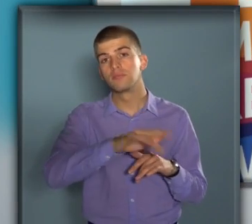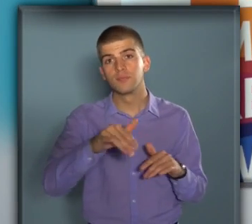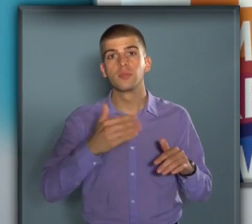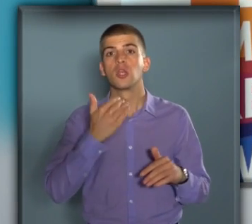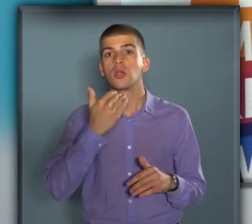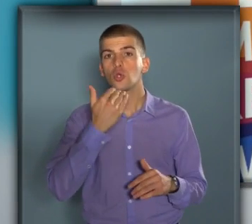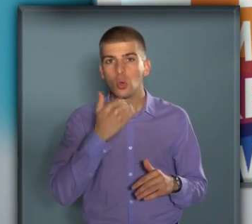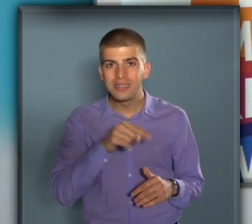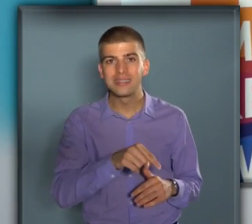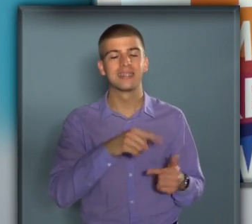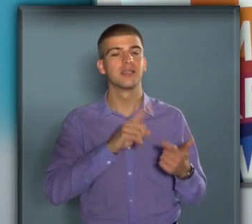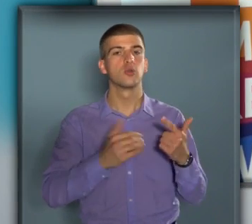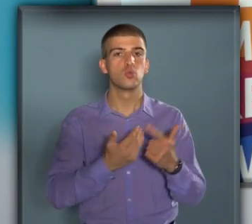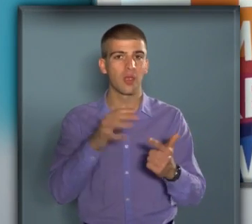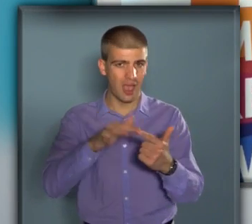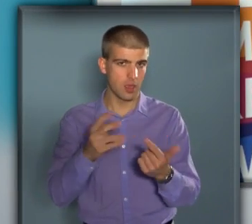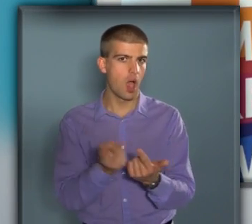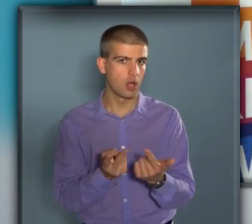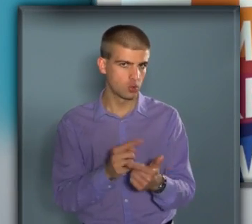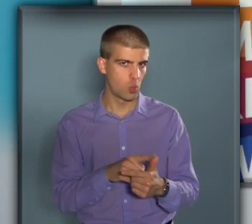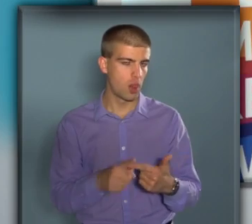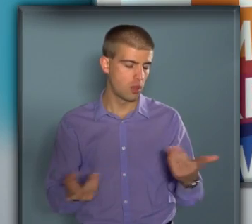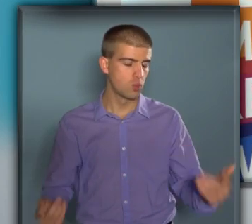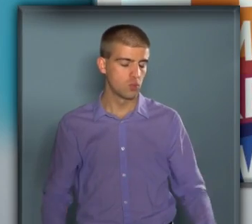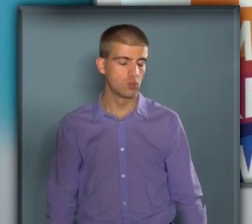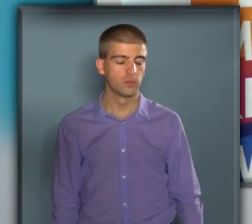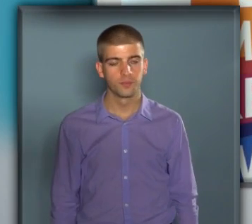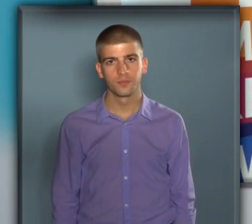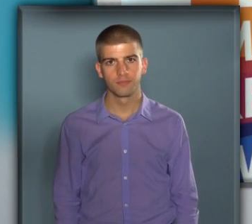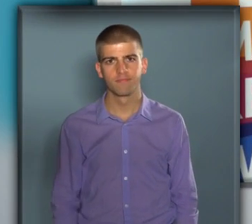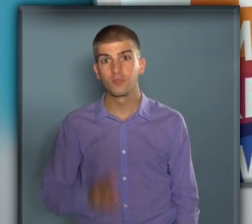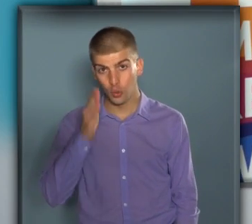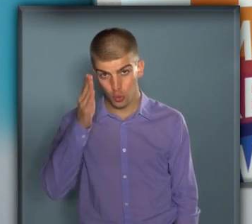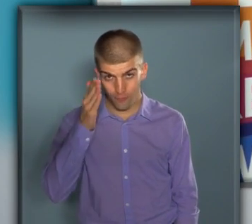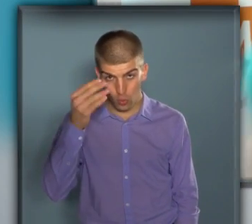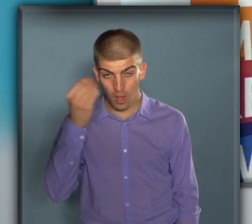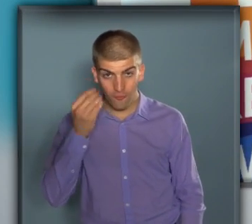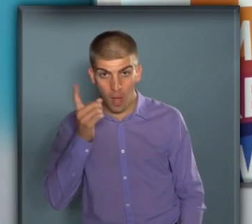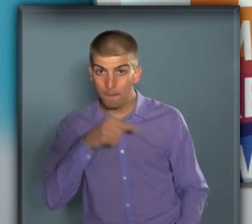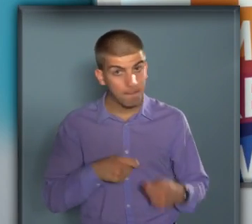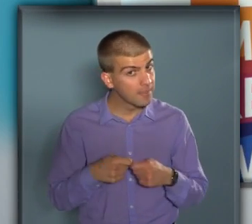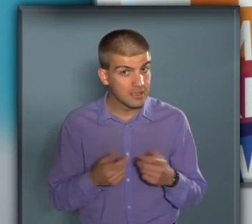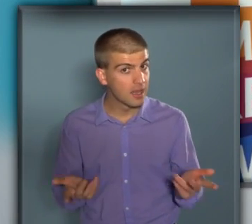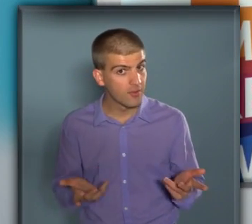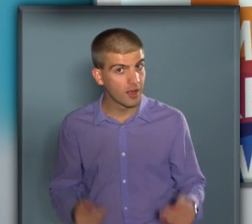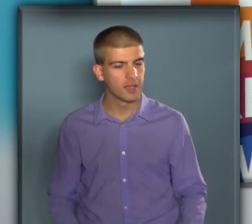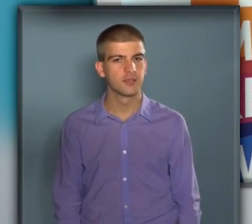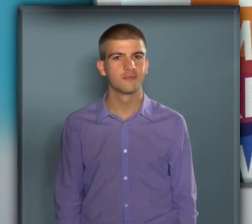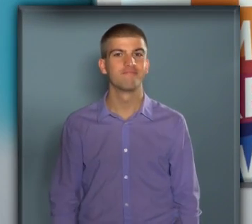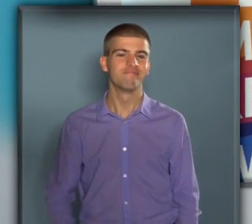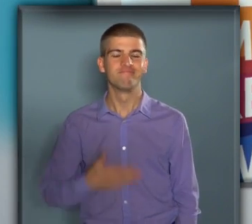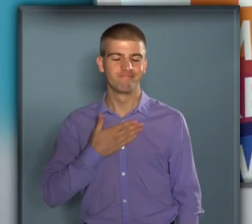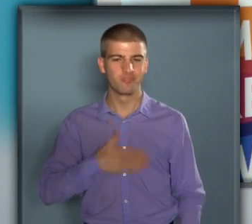Újhegyen hasonló a helyzet. Mit terveznek még a jövőben tanfolyamok tekintetében? Hát most szeretnénk a